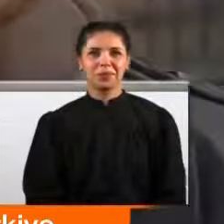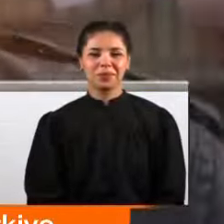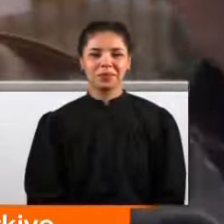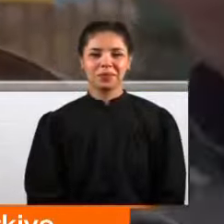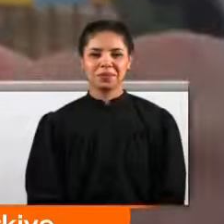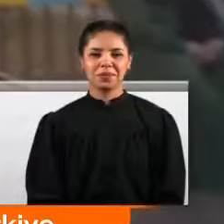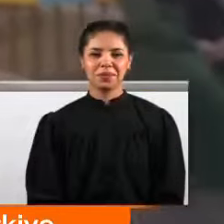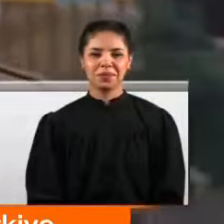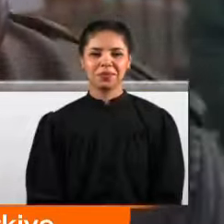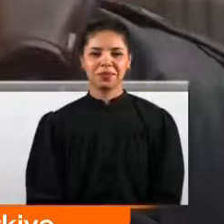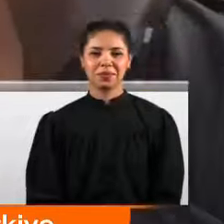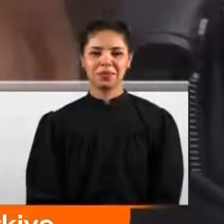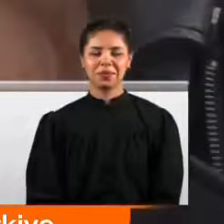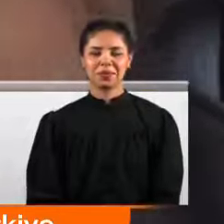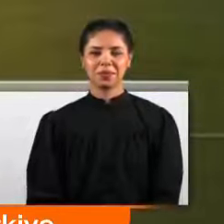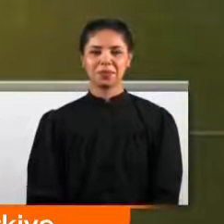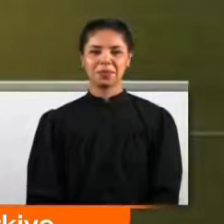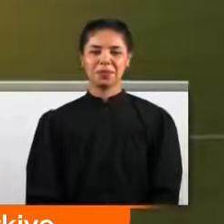Türkiye.